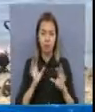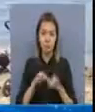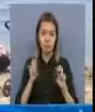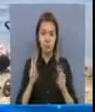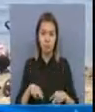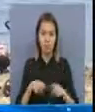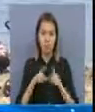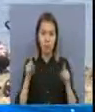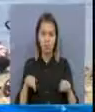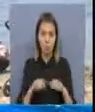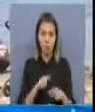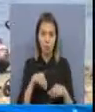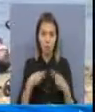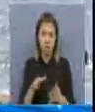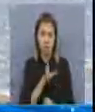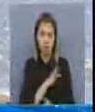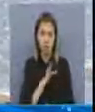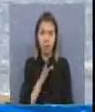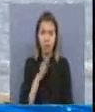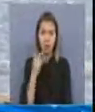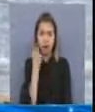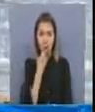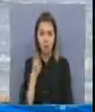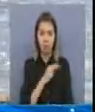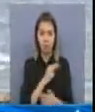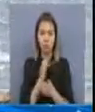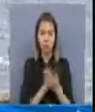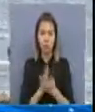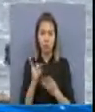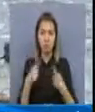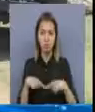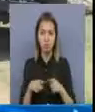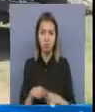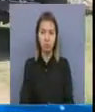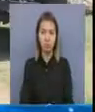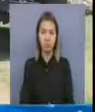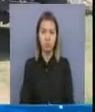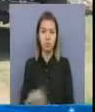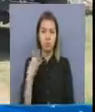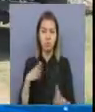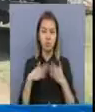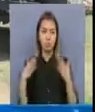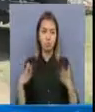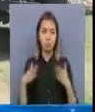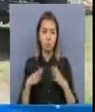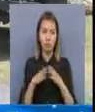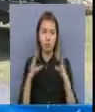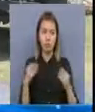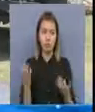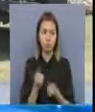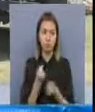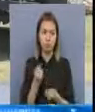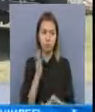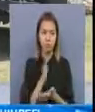арналған ескертпе қағаздарын таратып, ақпараттық насихат жұмыстарын одайы жүргізіп келеді. Төрт үлкен көлімізде құтқарушылар бар.